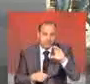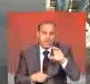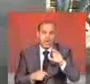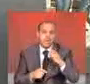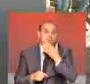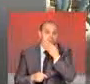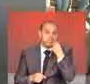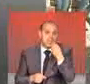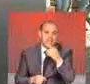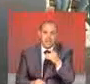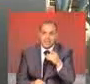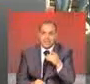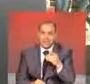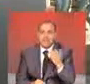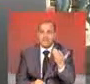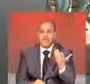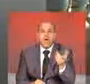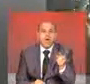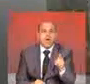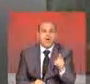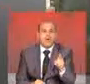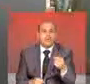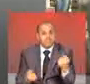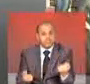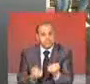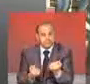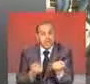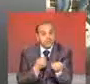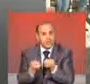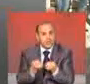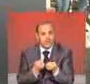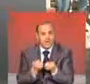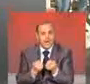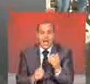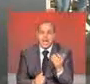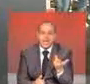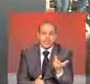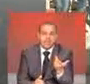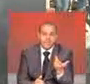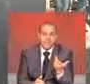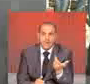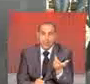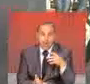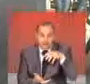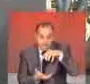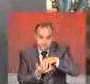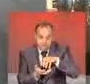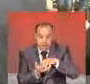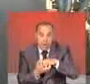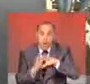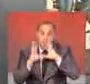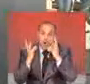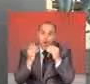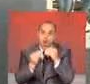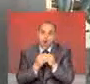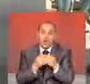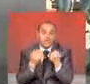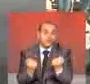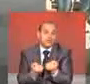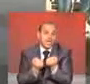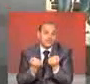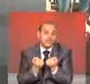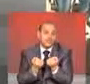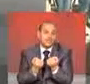أحسن تمثيل، ويمثل كذلك الحركة التجارية بحكم أنه المركز الجامع لكل هذه الأنشطة